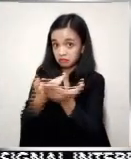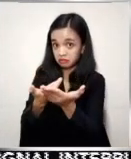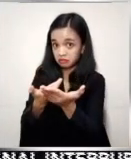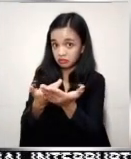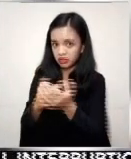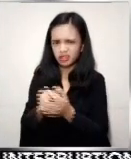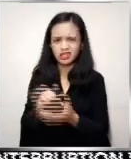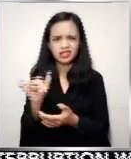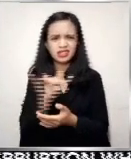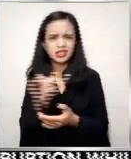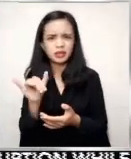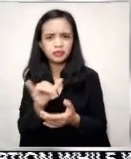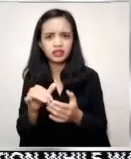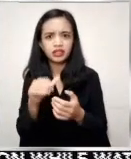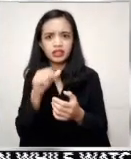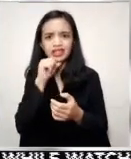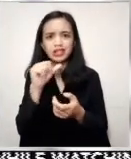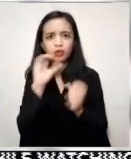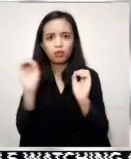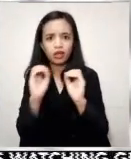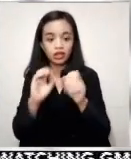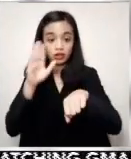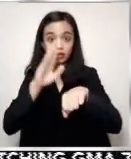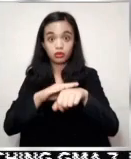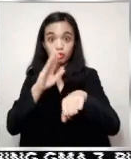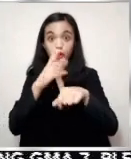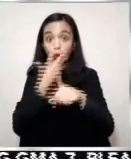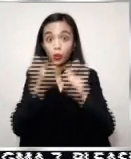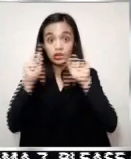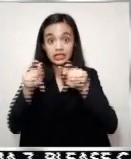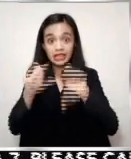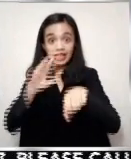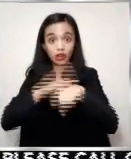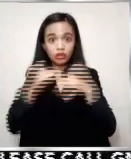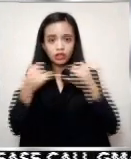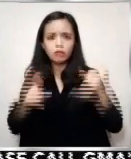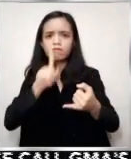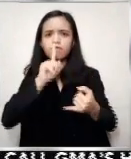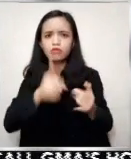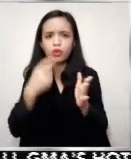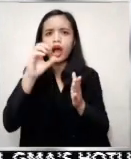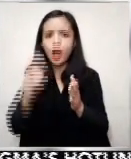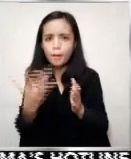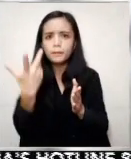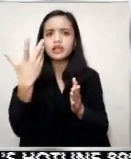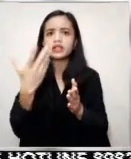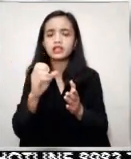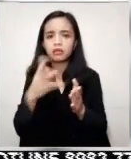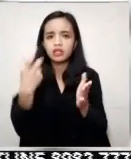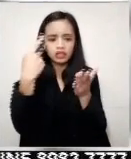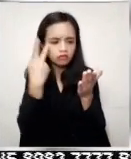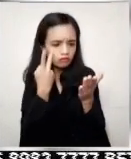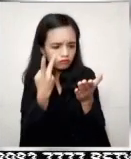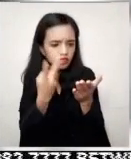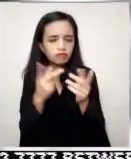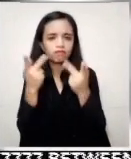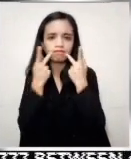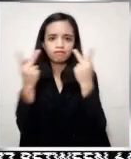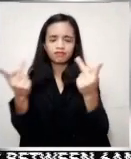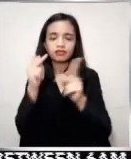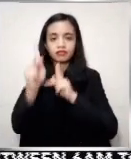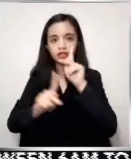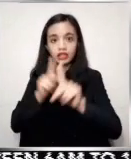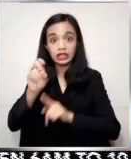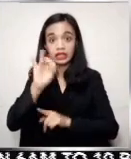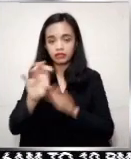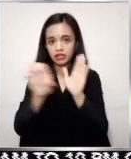ang hindi nilalagay ng online sellers ang tunay na presyo ng kanilang mga produkto para makita ng publiko. Kapag nagtanong ng